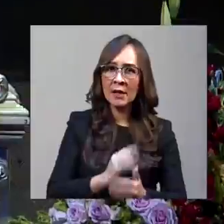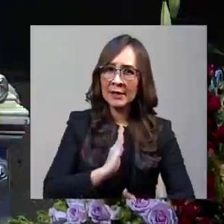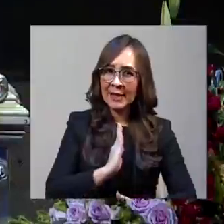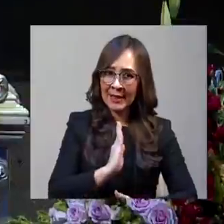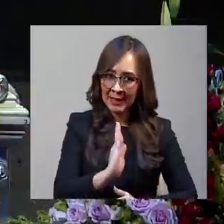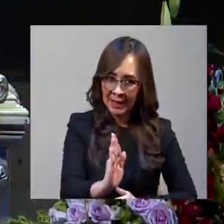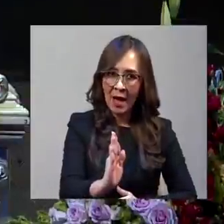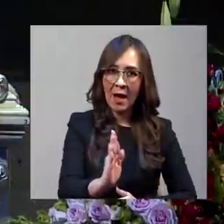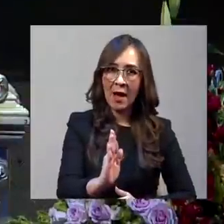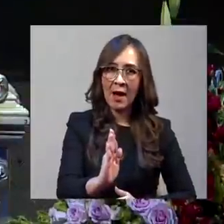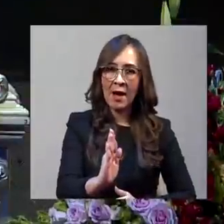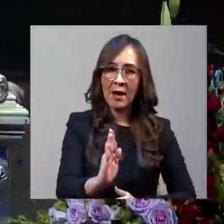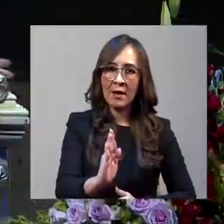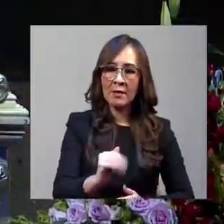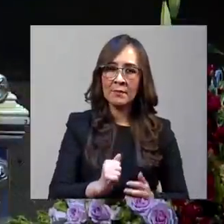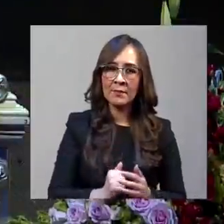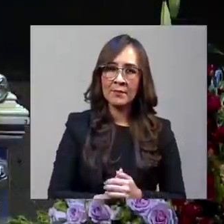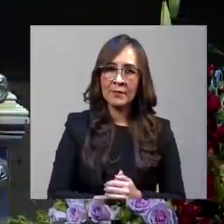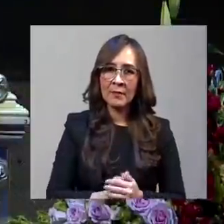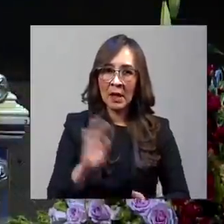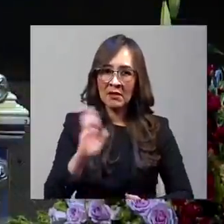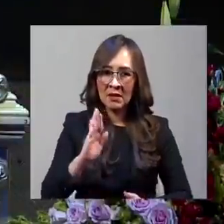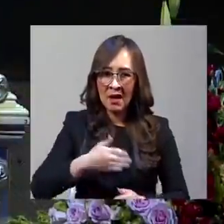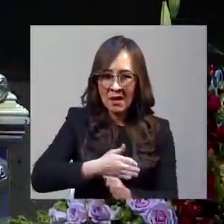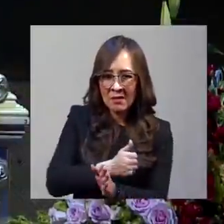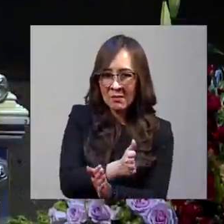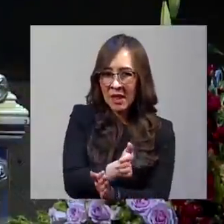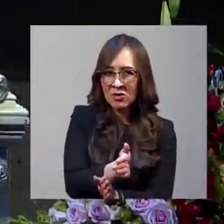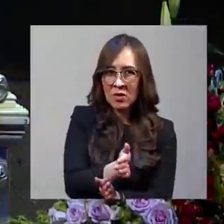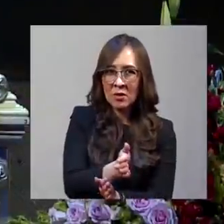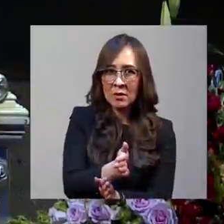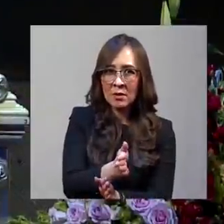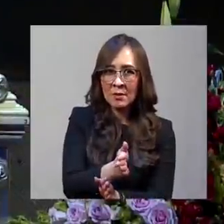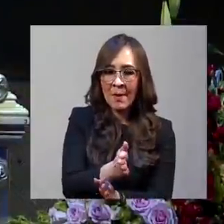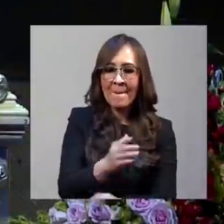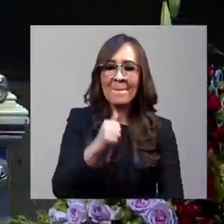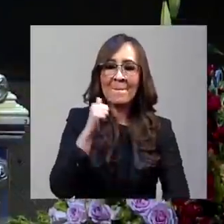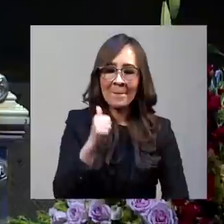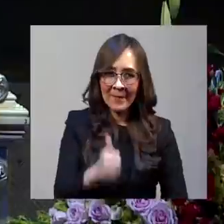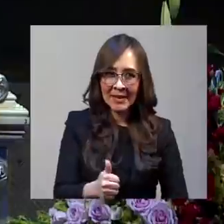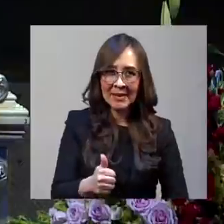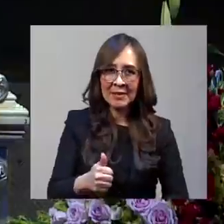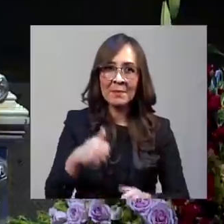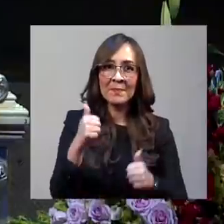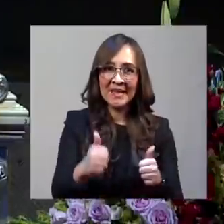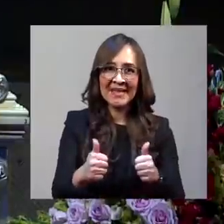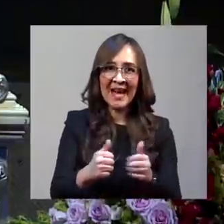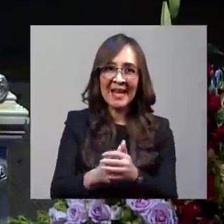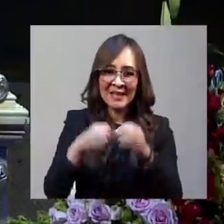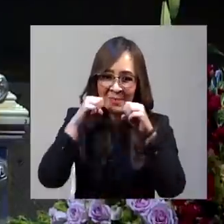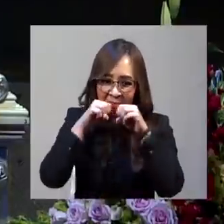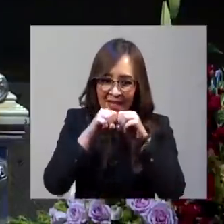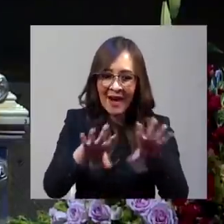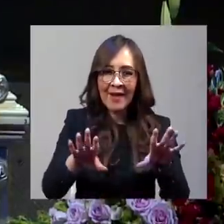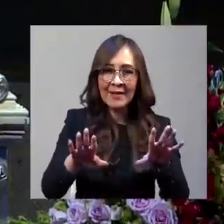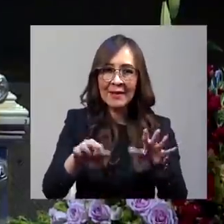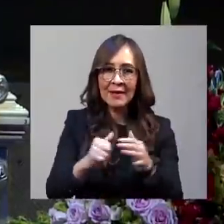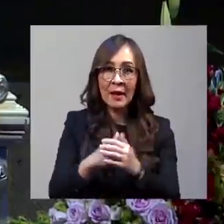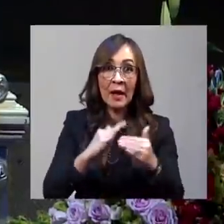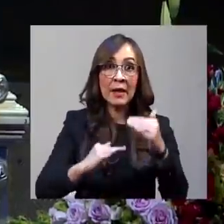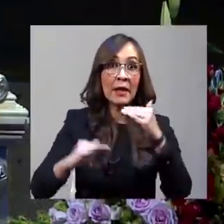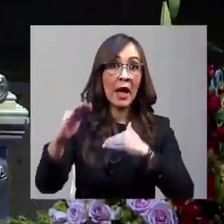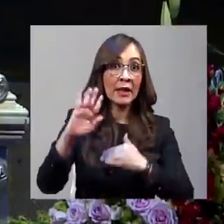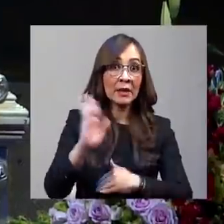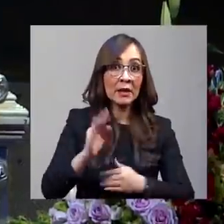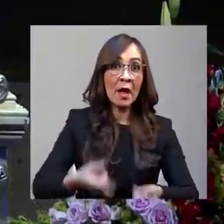Tuhan, dan selama kita tidak miring ke kiri maupun miring ke kanan, hidup kita akan diberkati. Kita tidak turun tapi naik, tidak menjadi ekor tapi menjadi kepala,